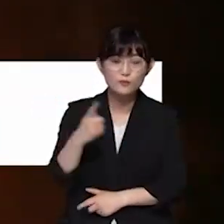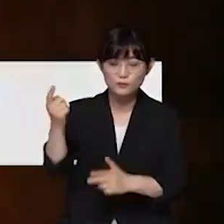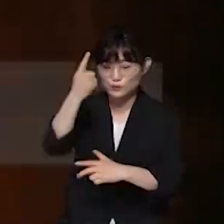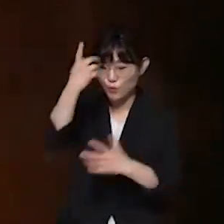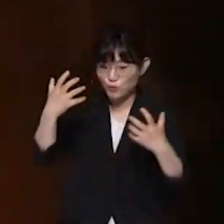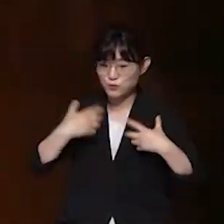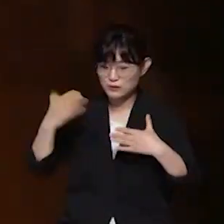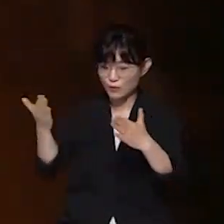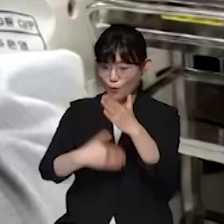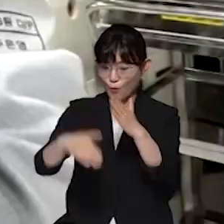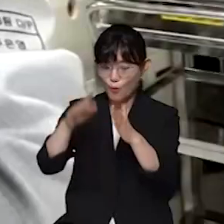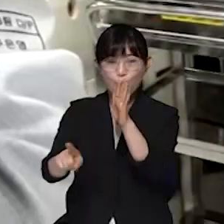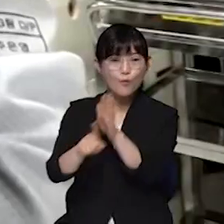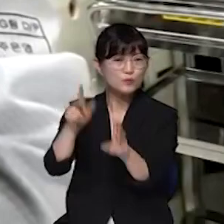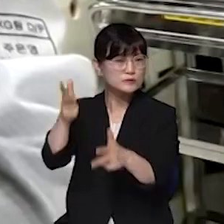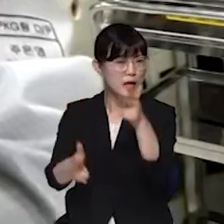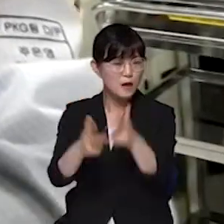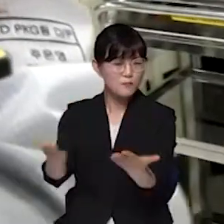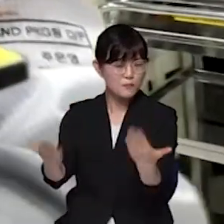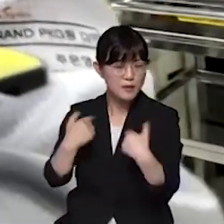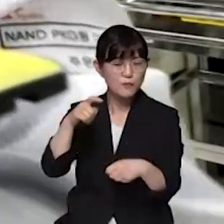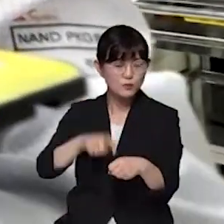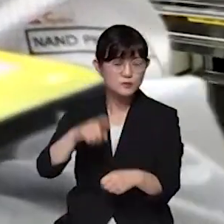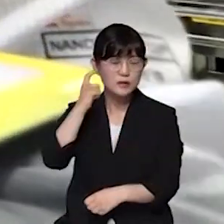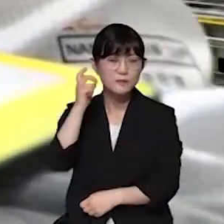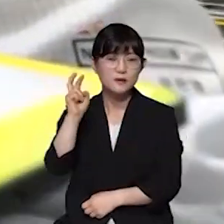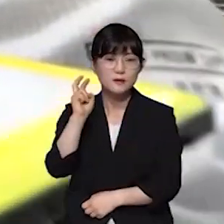대규모 공모 사업을 의식하는 것으로 보입니다.